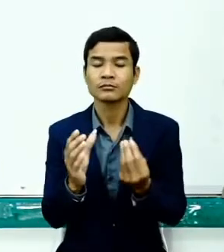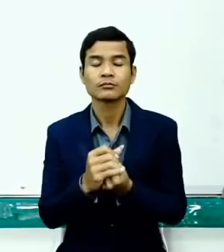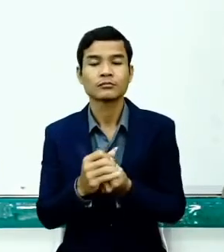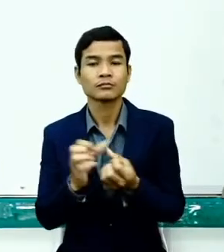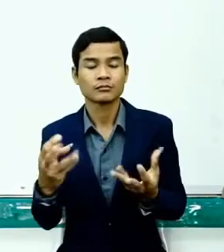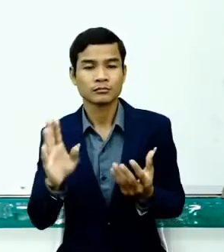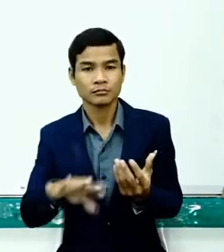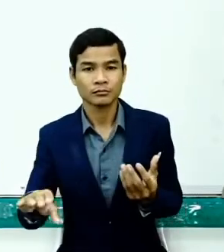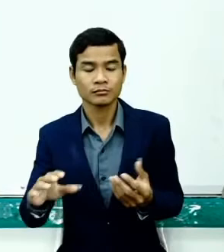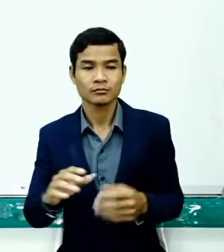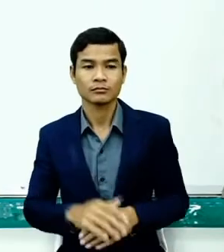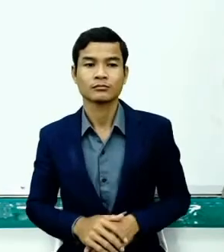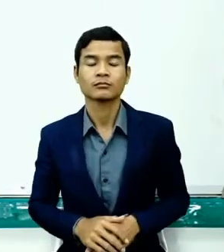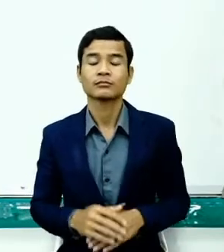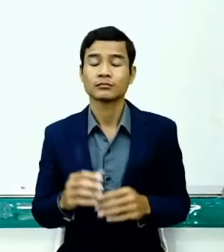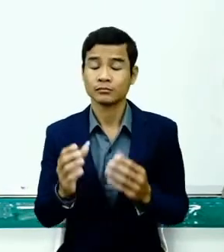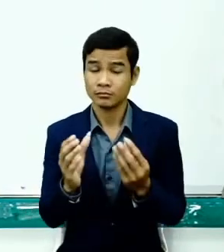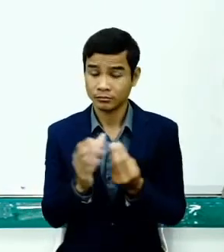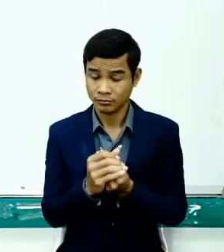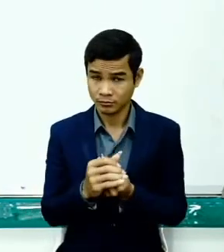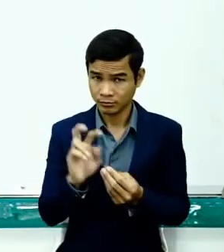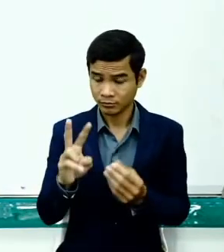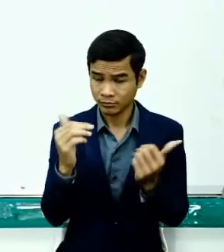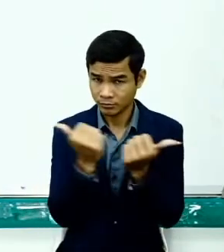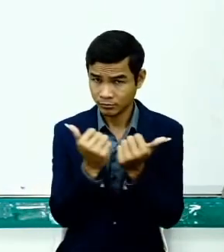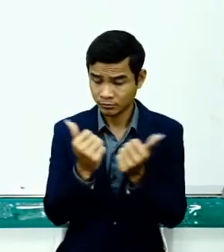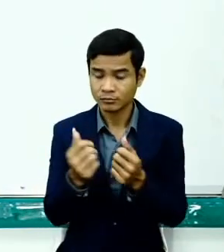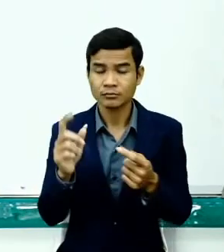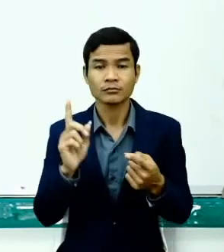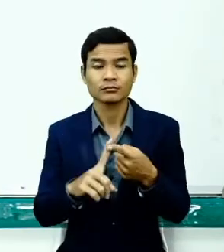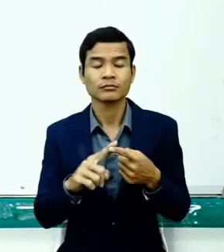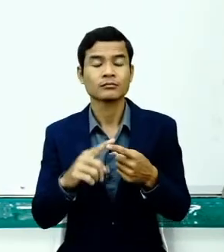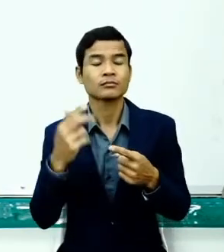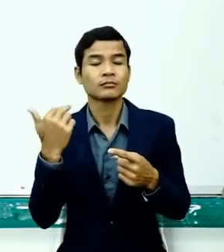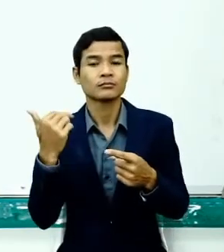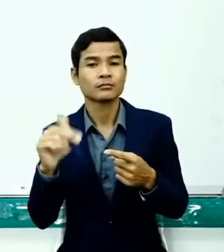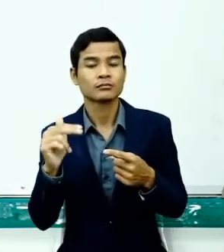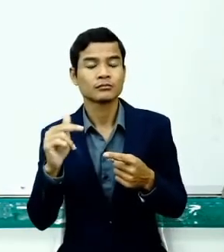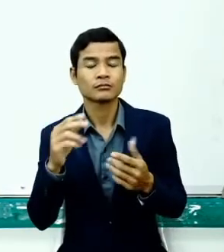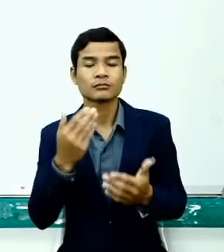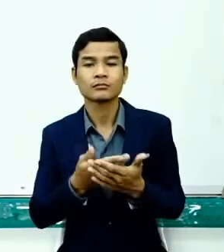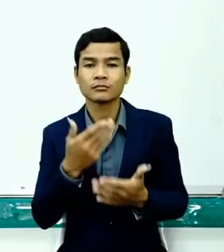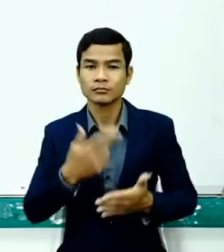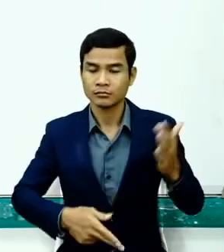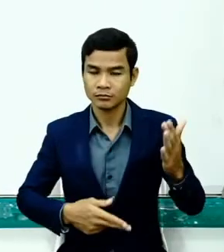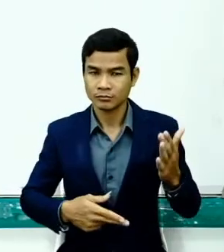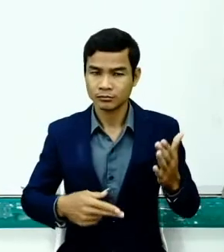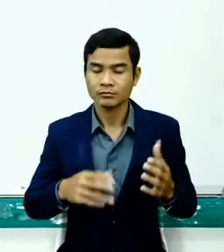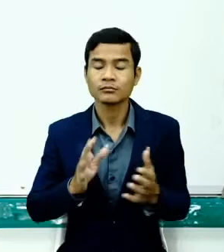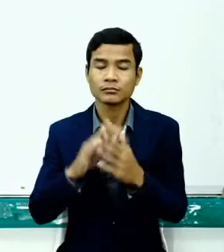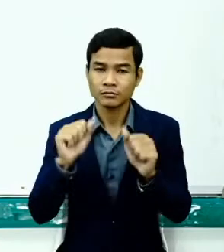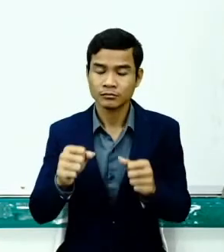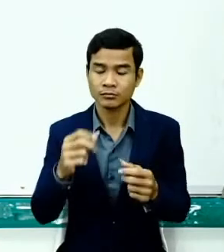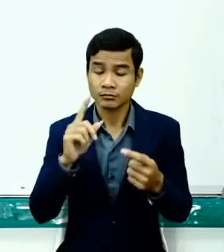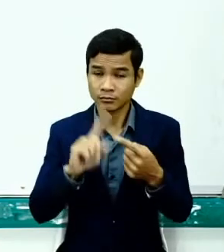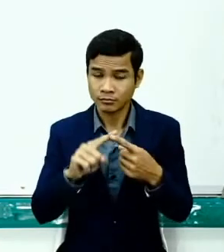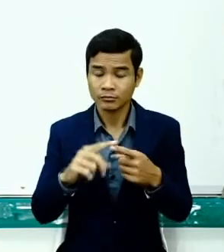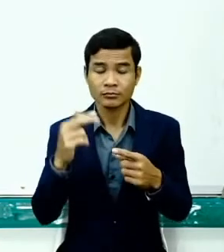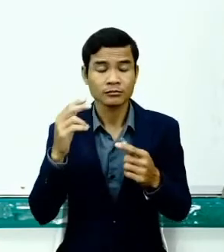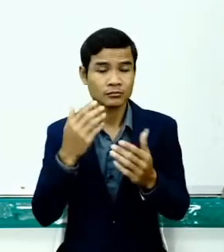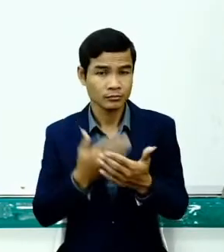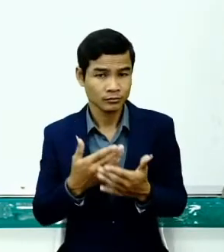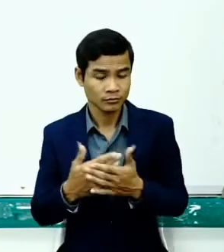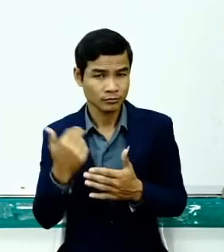កូនចាគឺលេងល្បែងចំនួន2ល្បែងទី1យើងឲ្យឈ្មោះថាល្បែងអ្វីដែរចាល្បែងទី1មានឈ្មោះថា